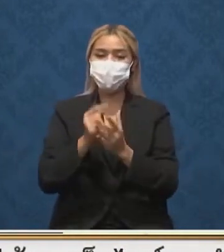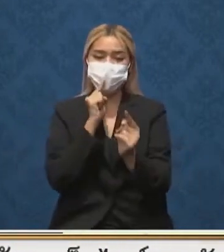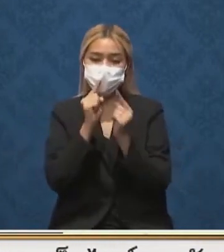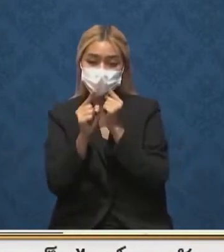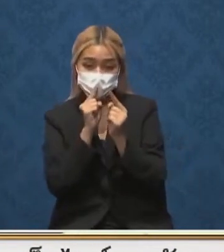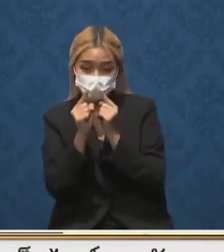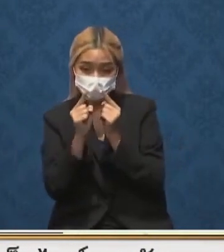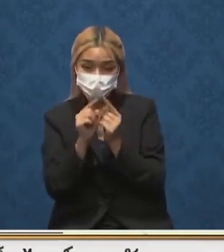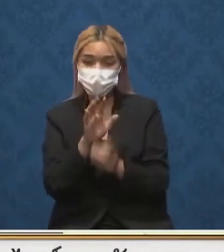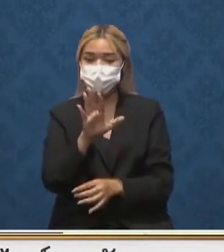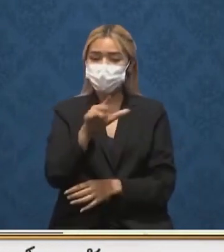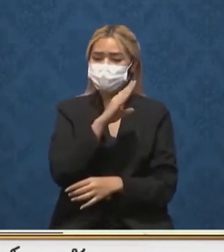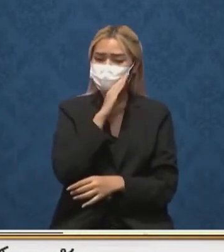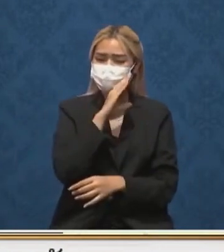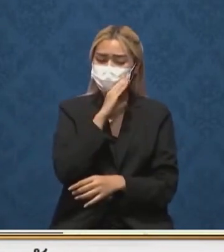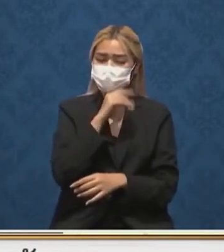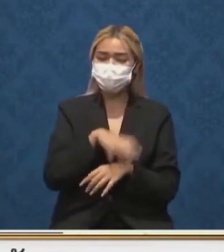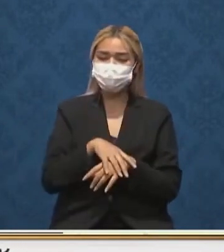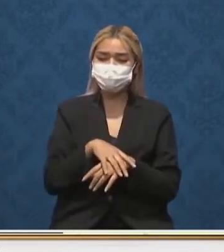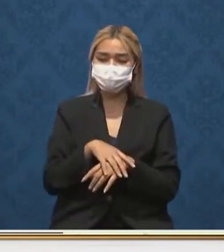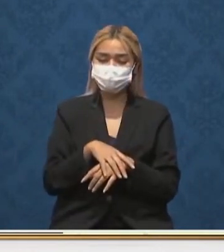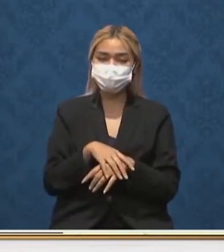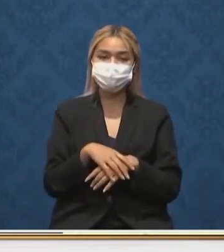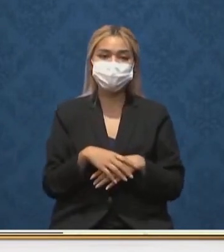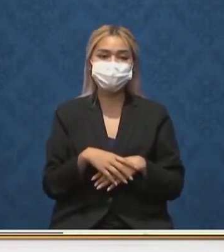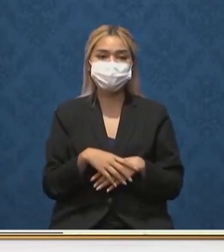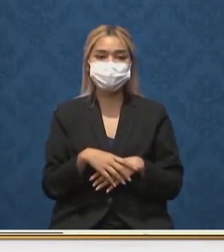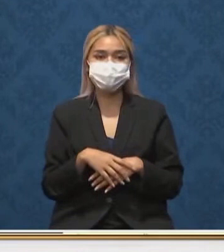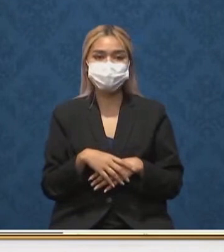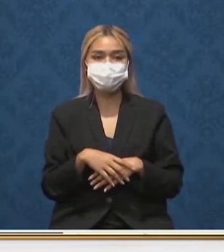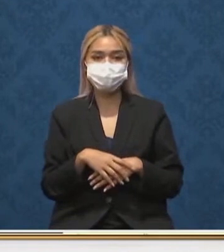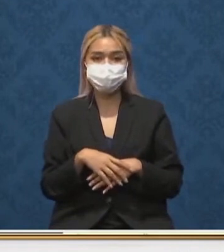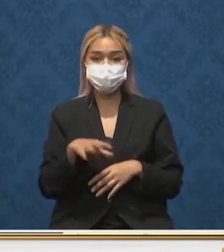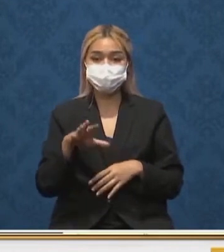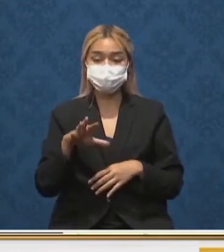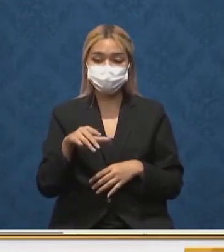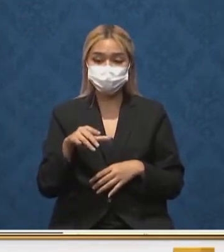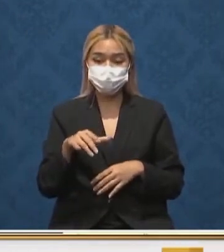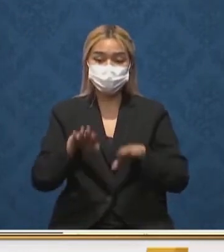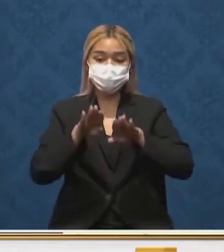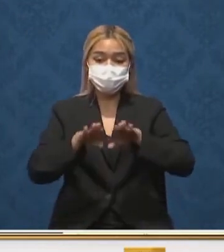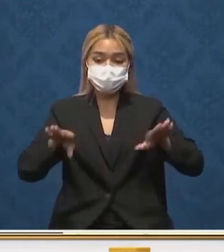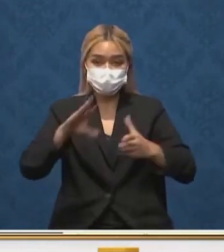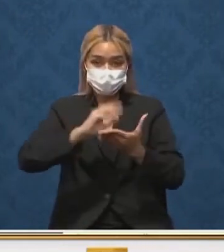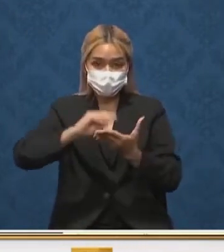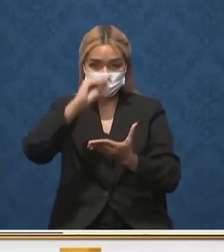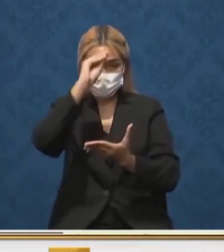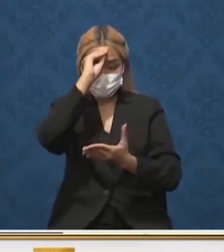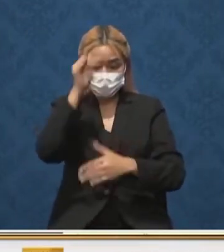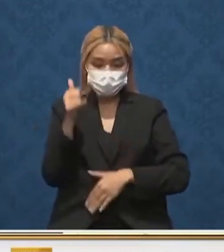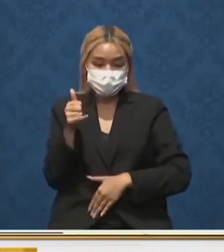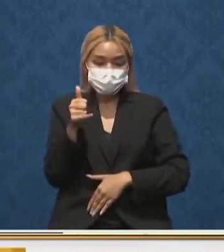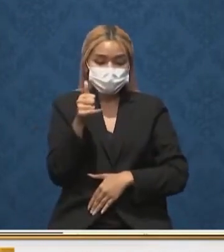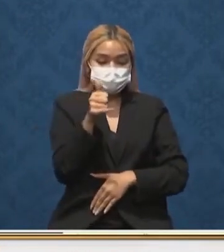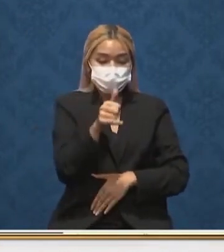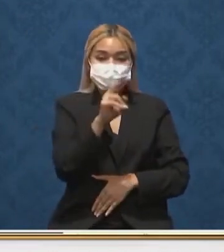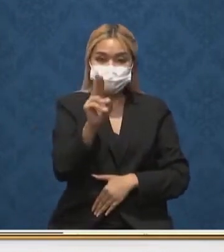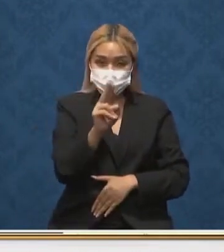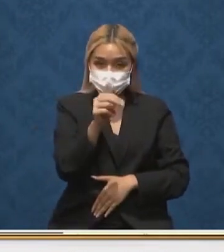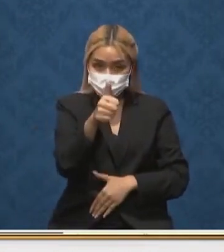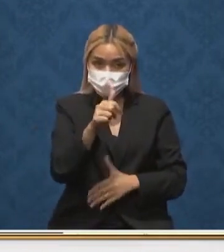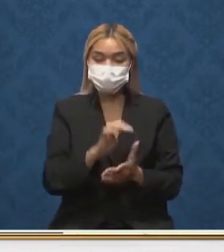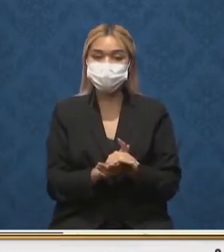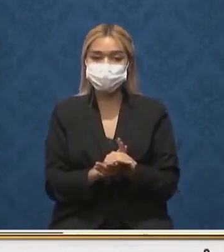ให้เพื่อไกล่เกลียเพื่อจะให้ทั้งยินยอมให้เด็กนักเรียนเี่ได้ใช้นั่นคือแนวทางที่แก้นะ